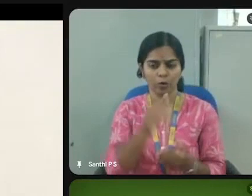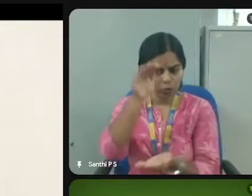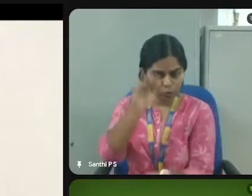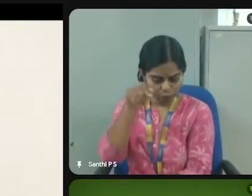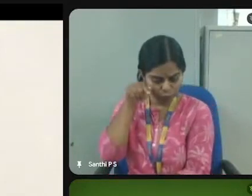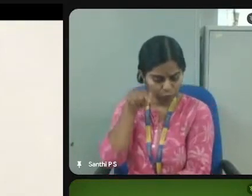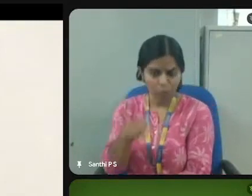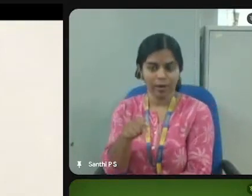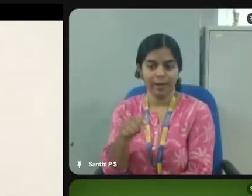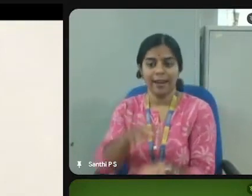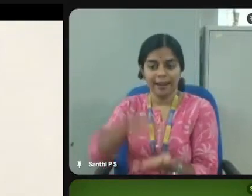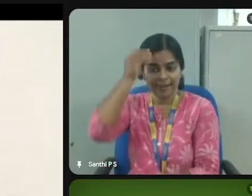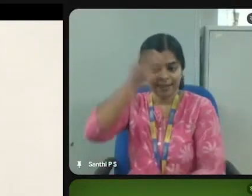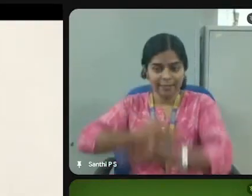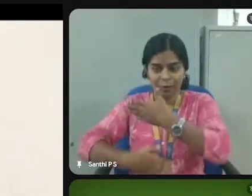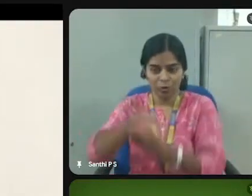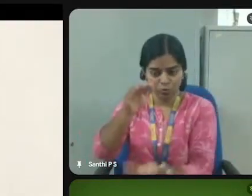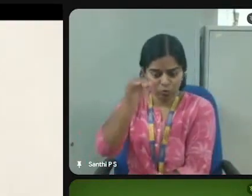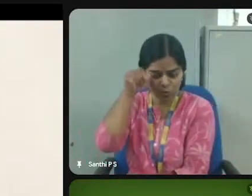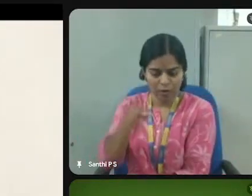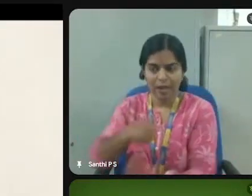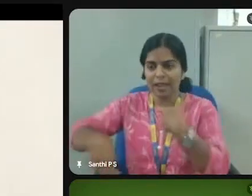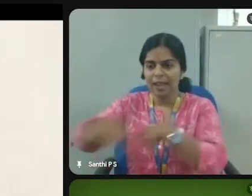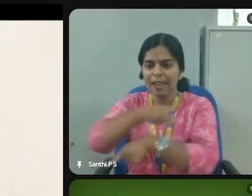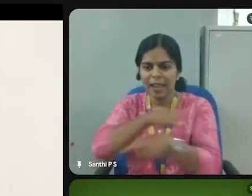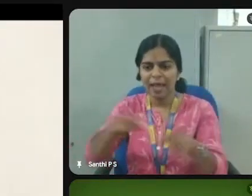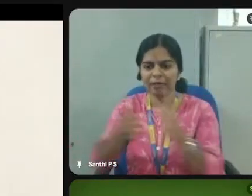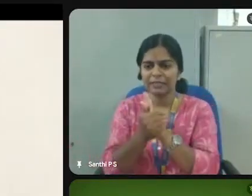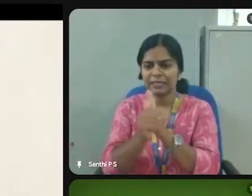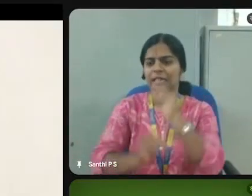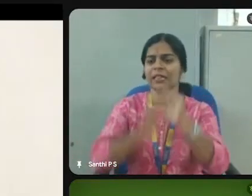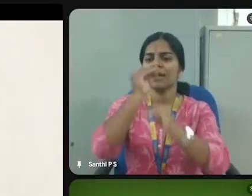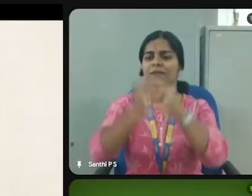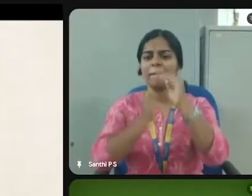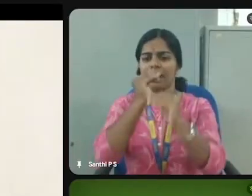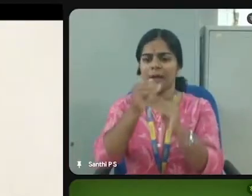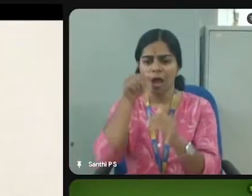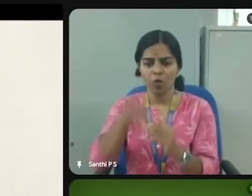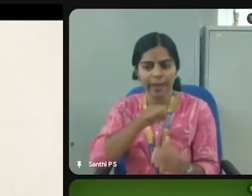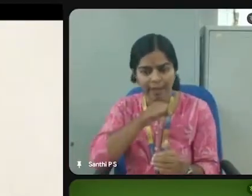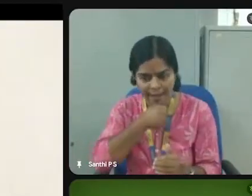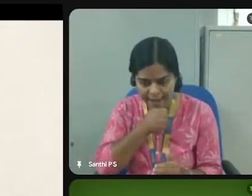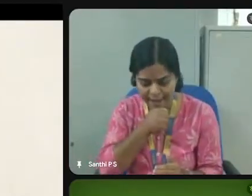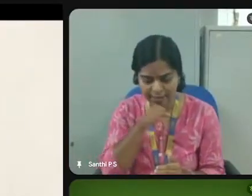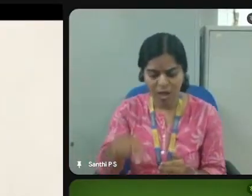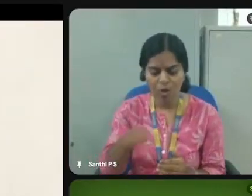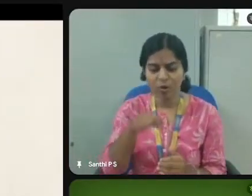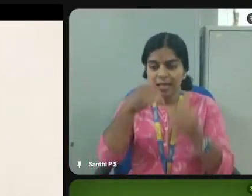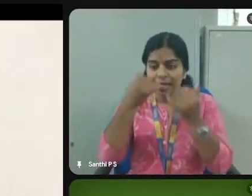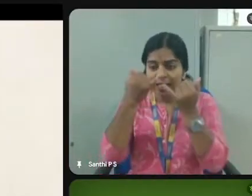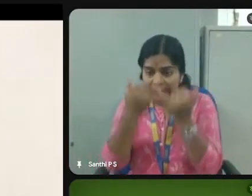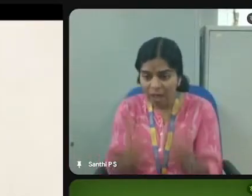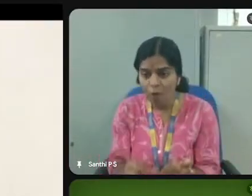കുട്ടിയുടെ പഠനപരിമിതിയുള്ള കുട്ടിയുടെ ഭാഷാപരമായ സ്കിൽസ് ഇംപ്രൂവ് ചെയ്യാനായിട്ട് നമ്മൾ ആ കുട്ടിയുടെ ഏജ്, ആ കുട്ടിയുടെ കറണ്ട്